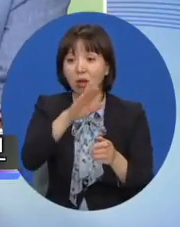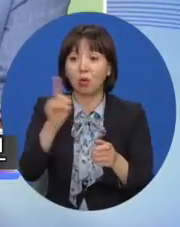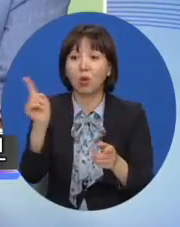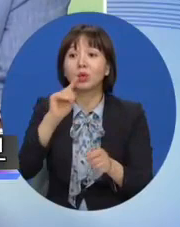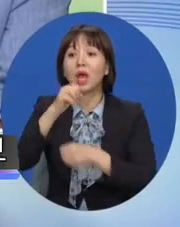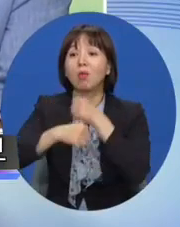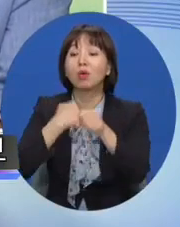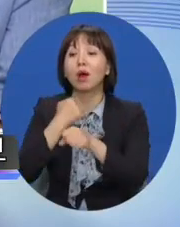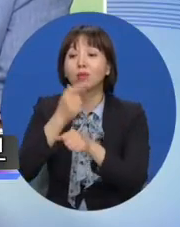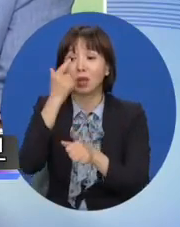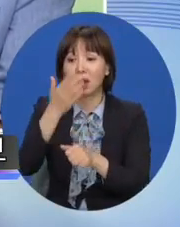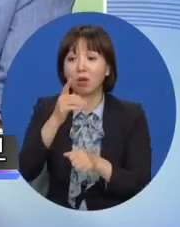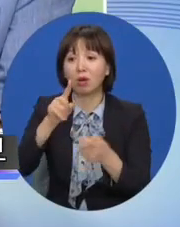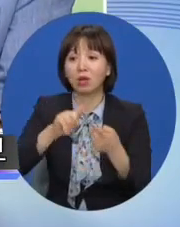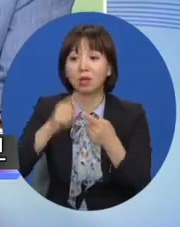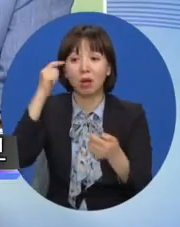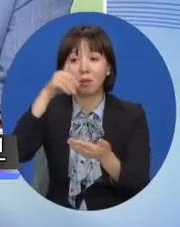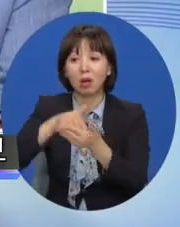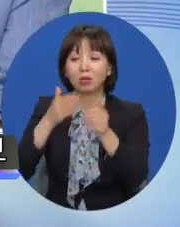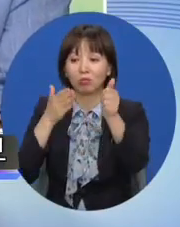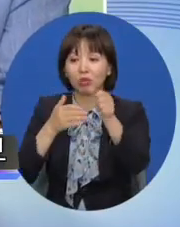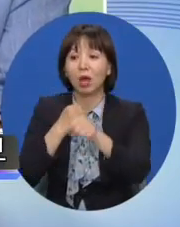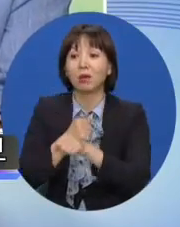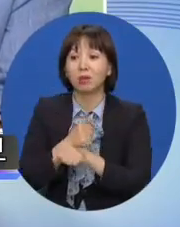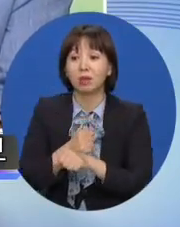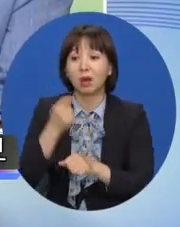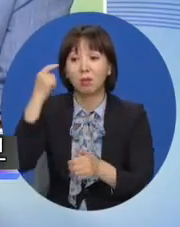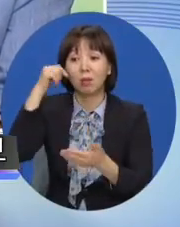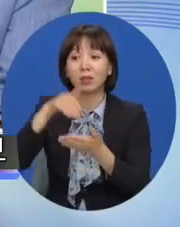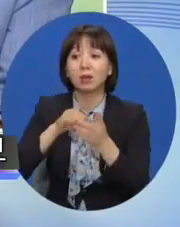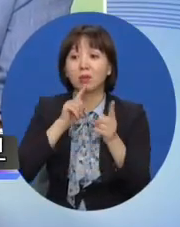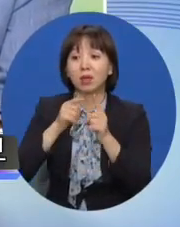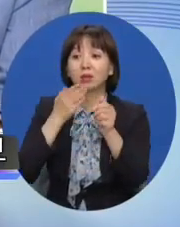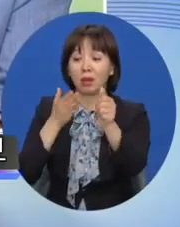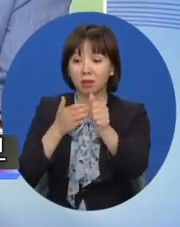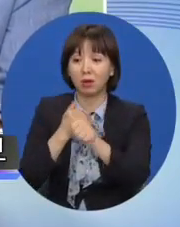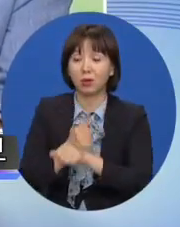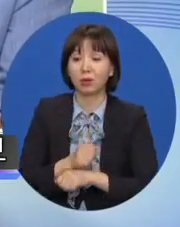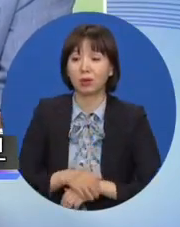합니까? 그 점 우선 반성해 주시길 바랍니다. 우선 반성의 말씀부터 하세요.